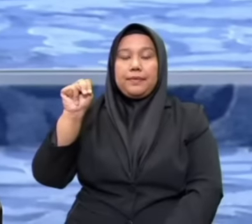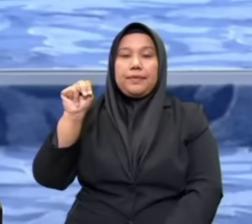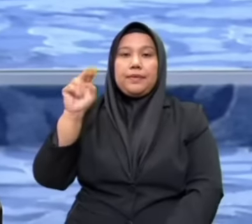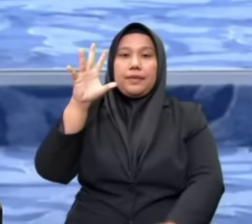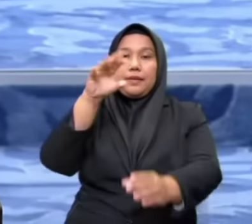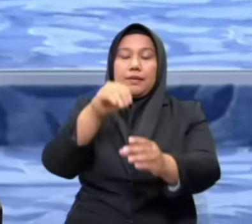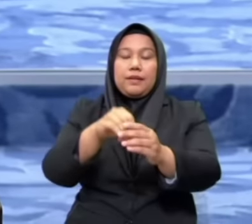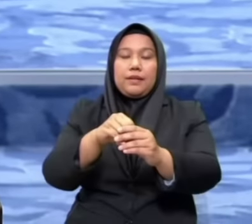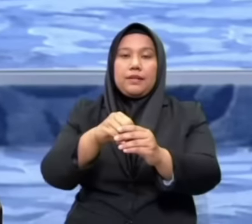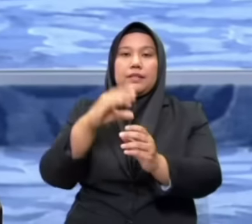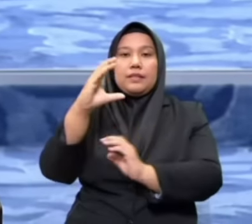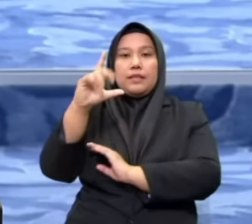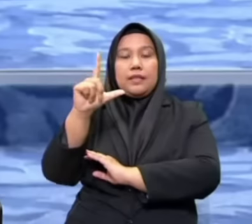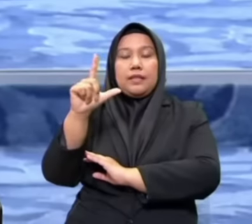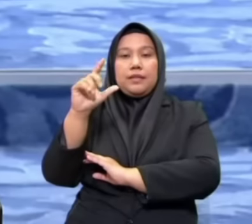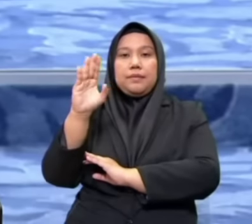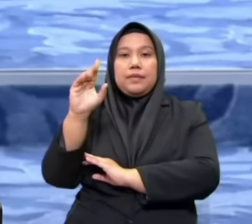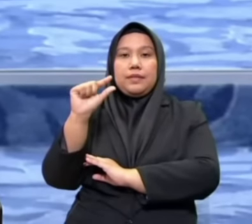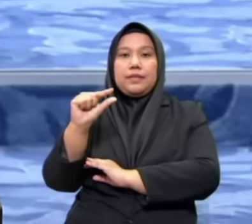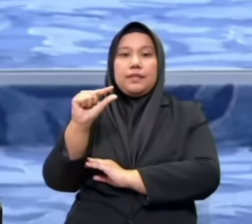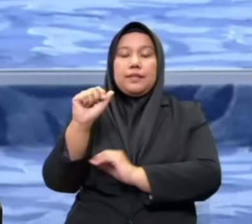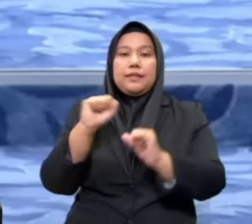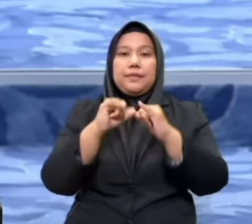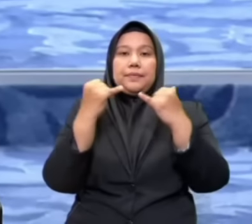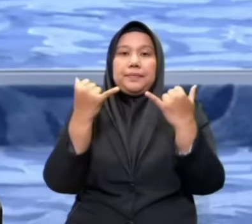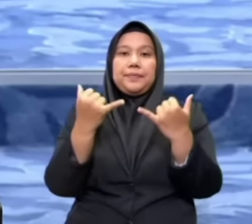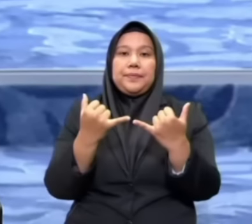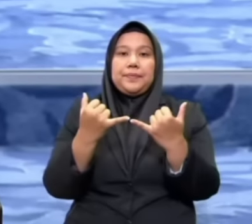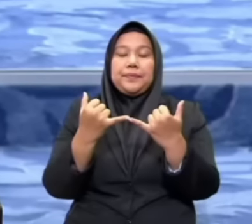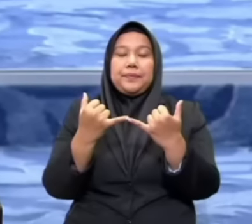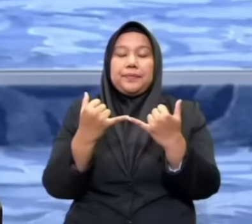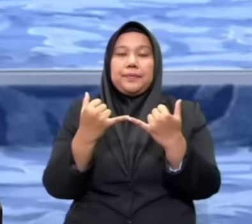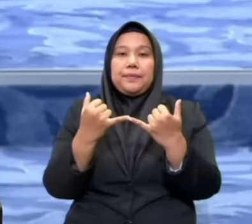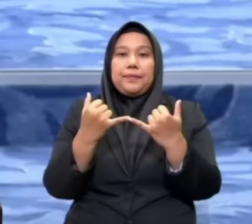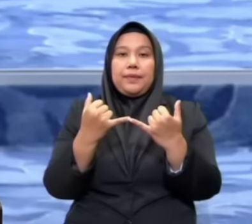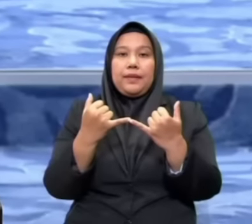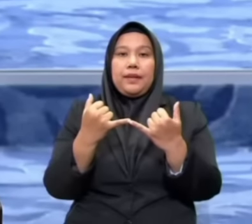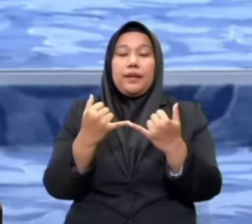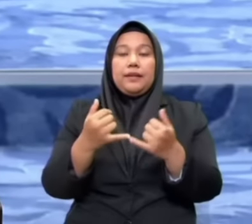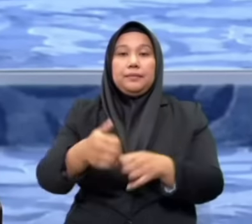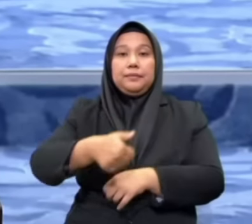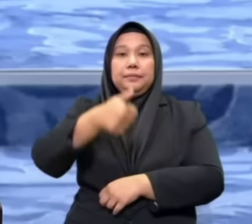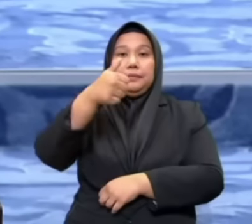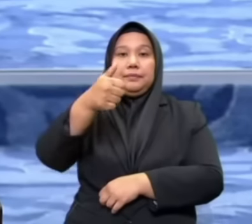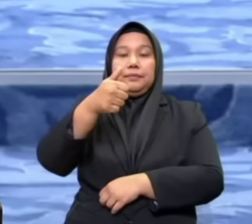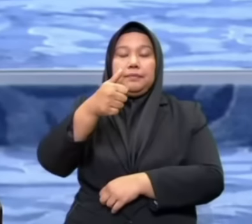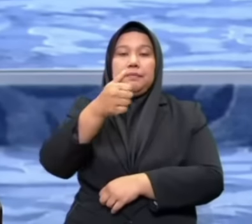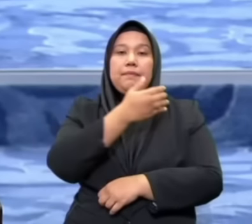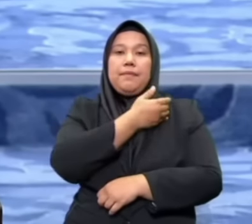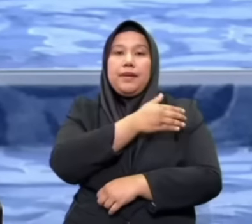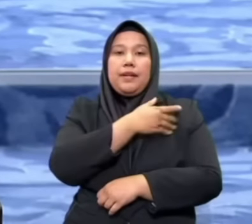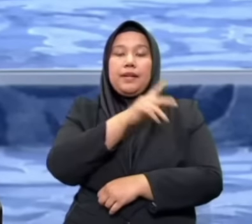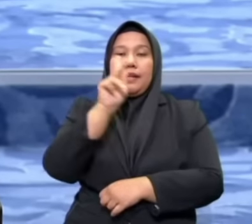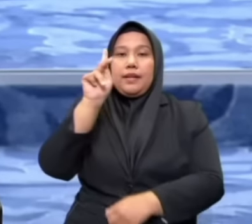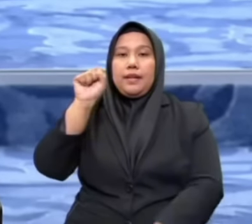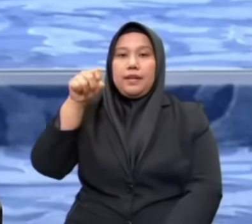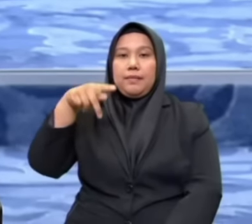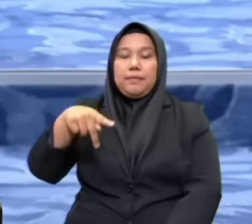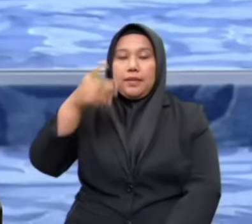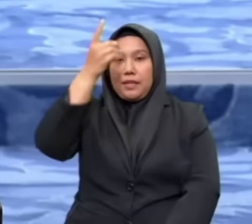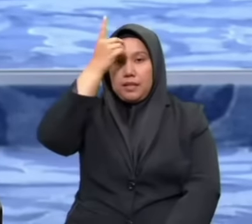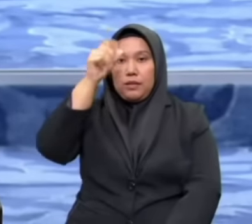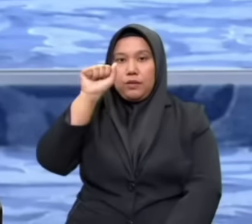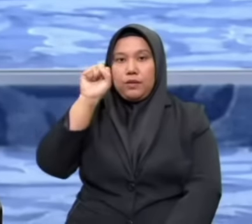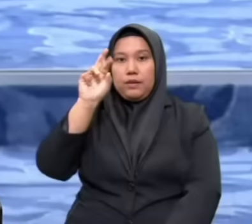CLBG, syarikat berhad menurut jaminan. Dan ini dipengusikan oleh mantan KSP Dato' Asri. Di samping itu,